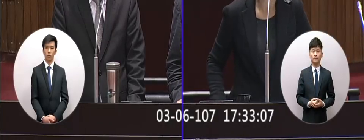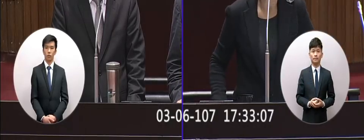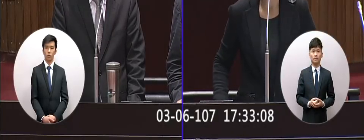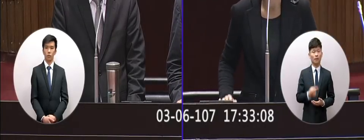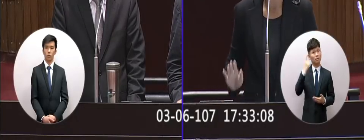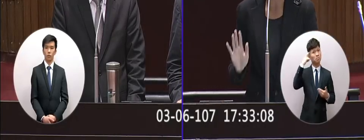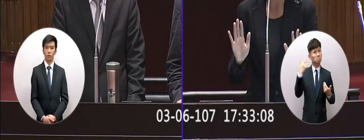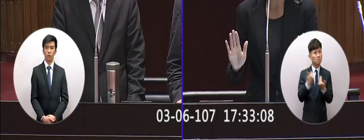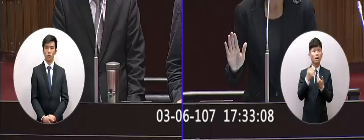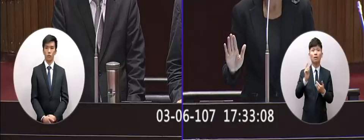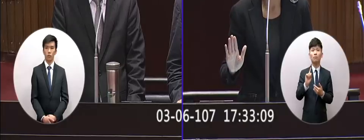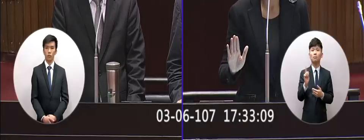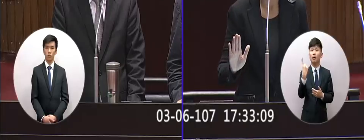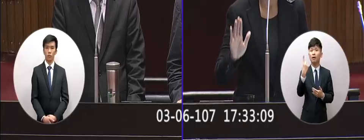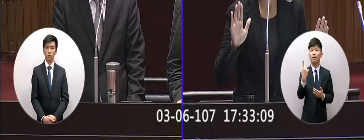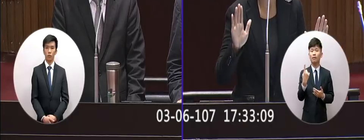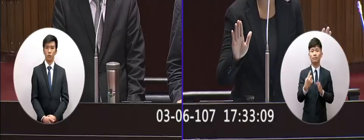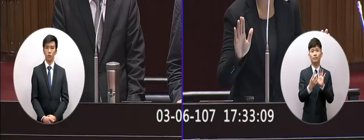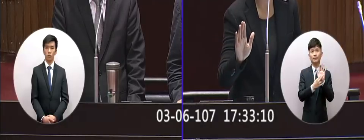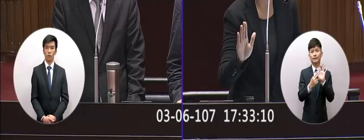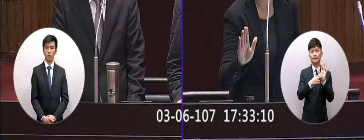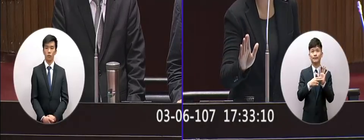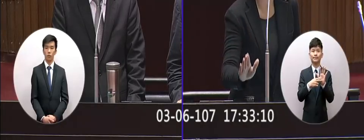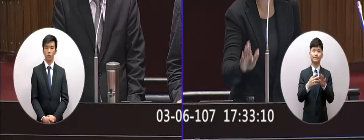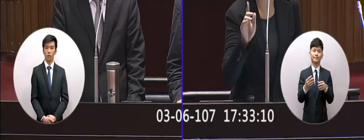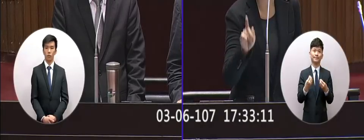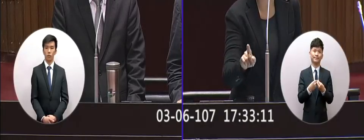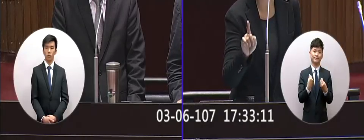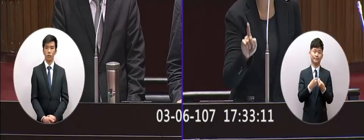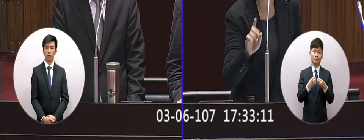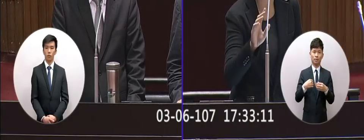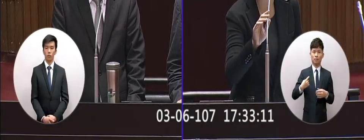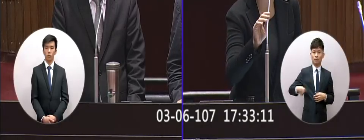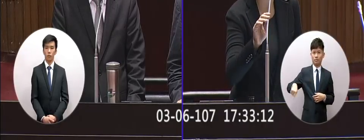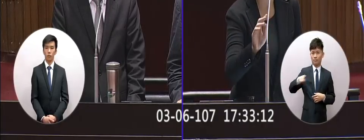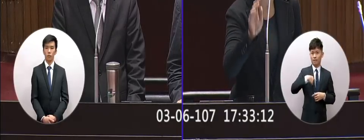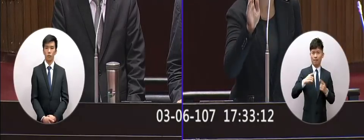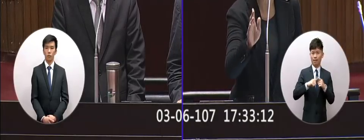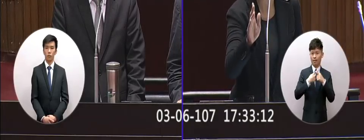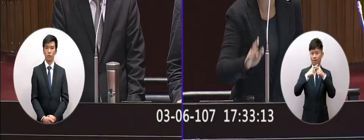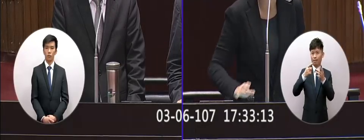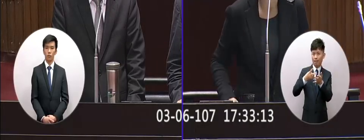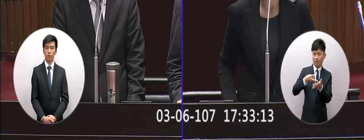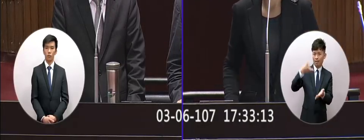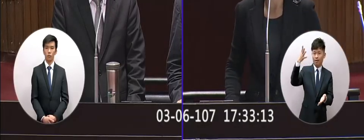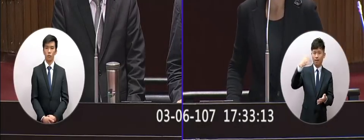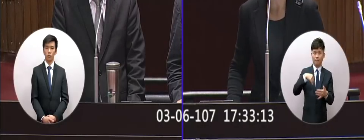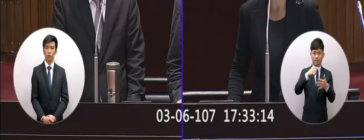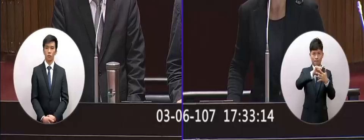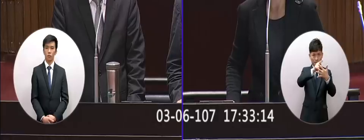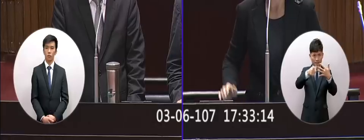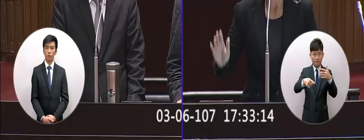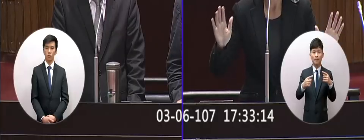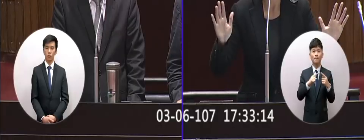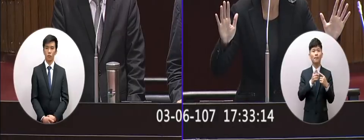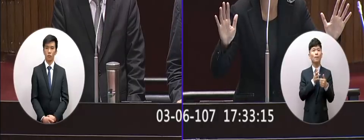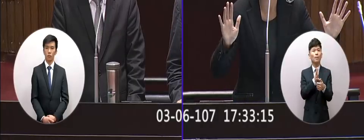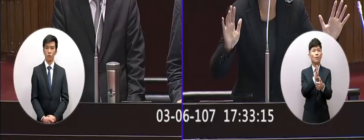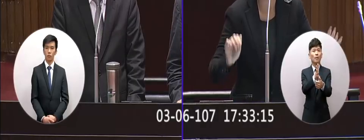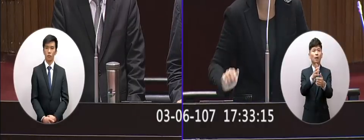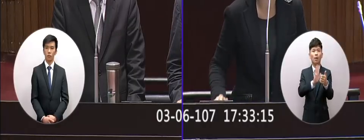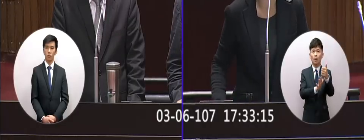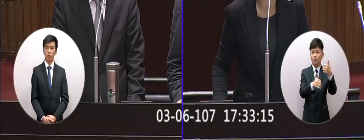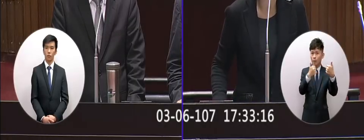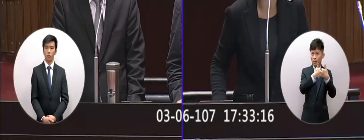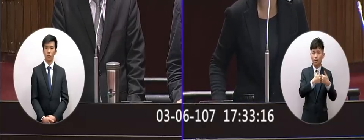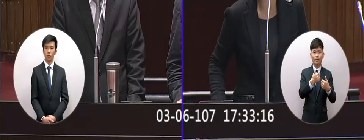反对理由是什么说不出来。我们非常多次的辩论，包括逐条的协商，我一直问我们的机关，就说哎呀委员